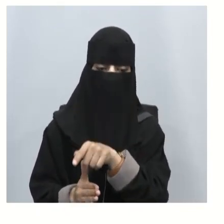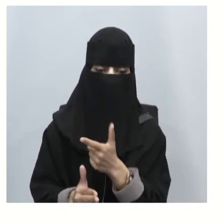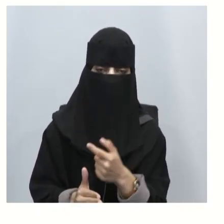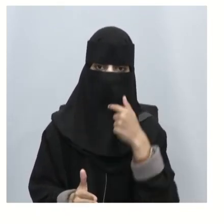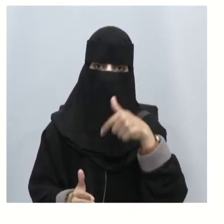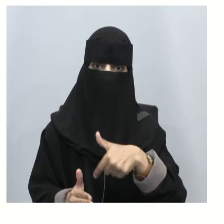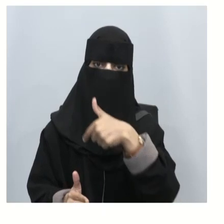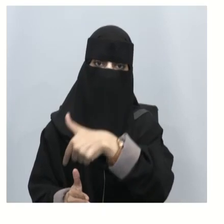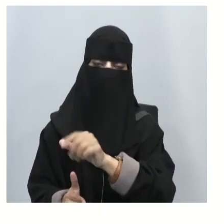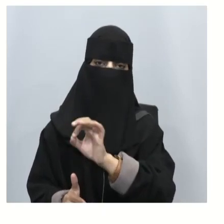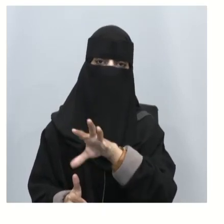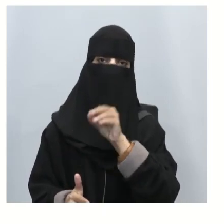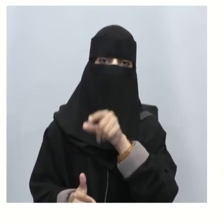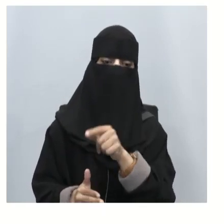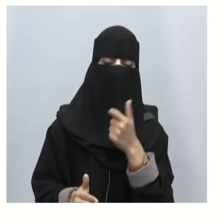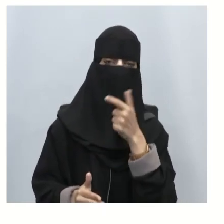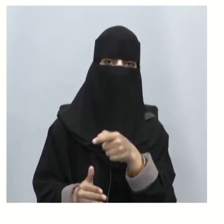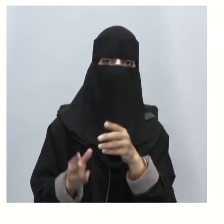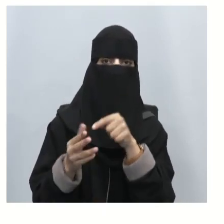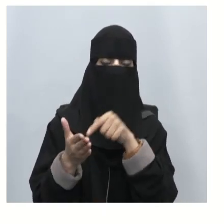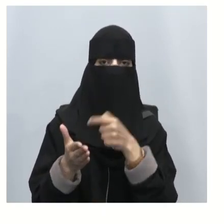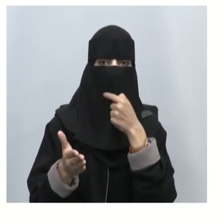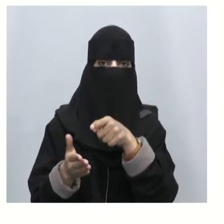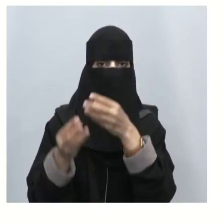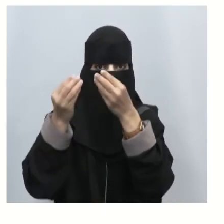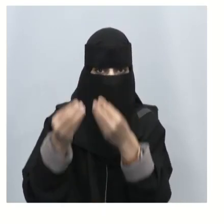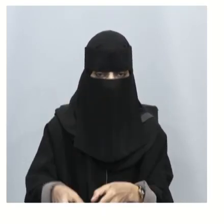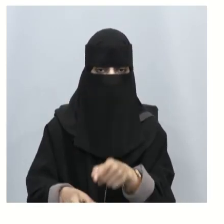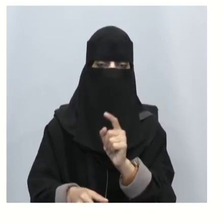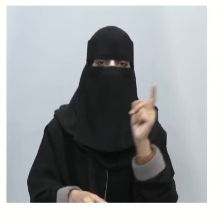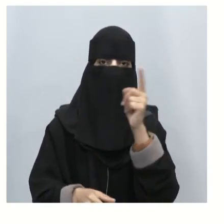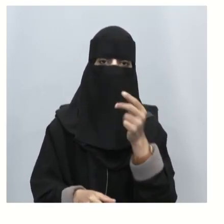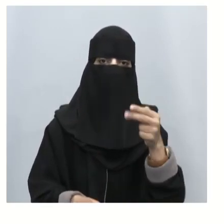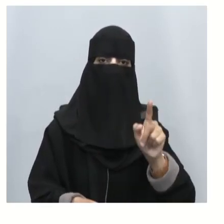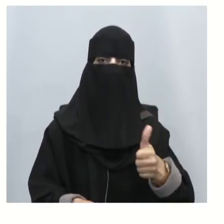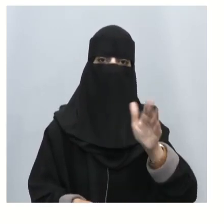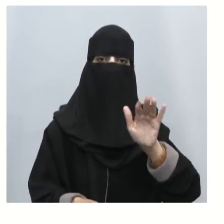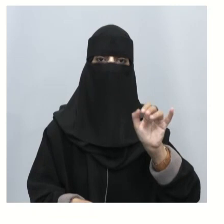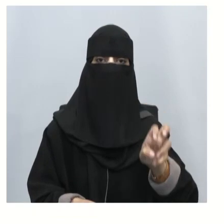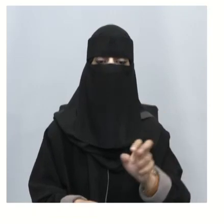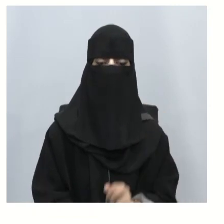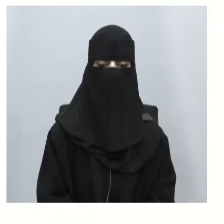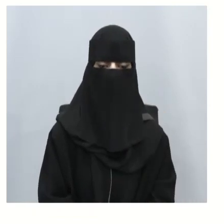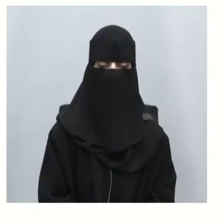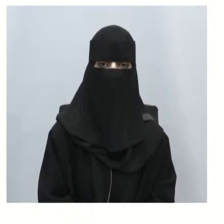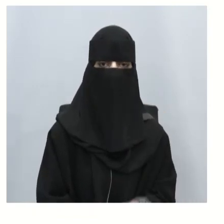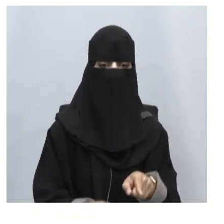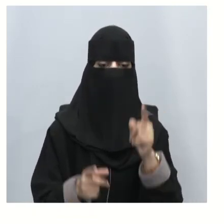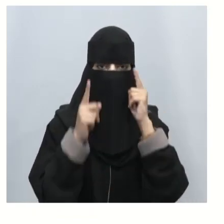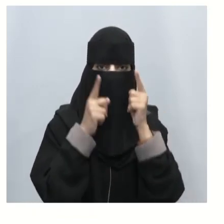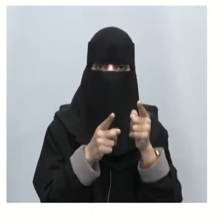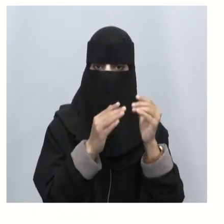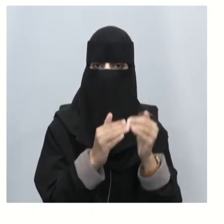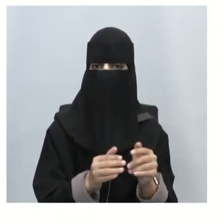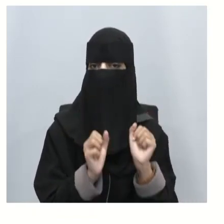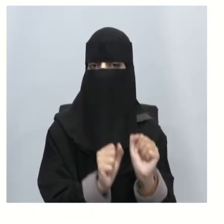656 للهجره اي السنه التي سقطت فيها الدوله العباسيه بماذا اتسم هذا